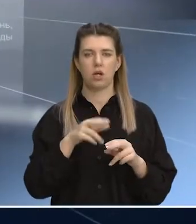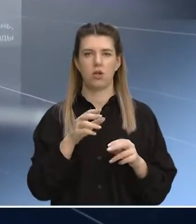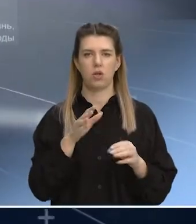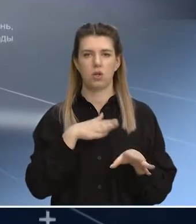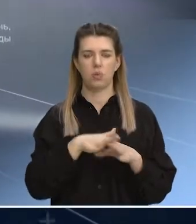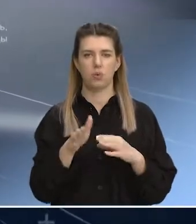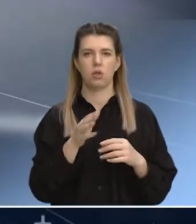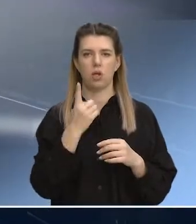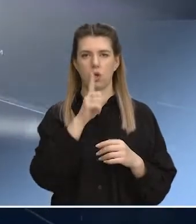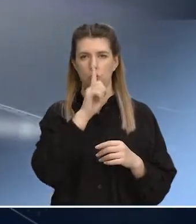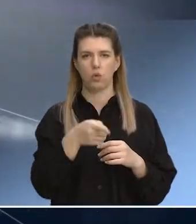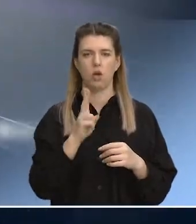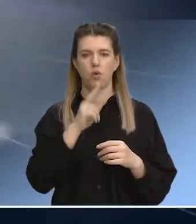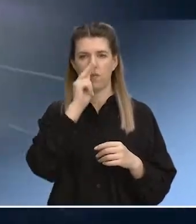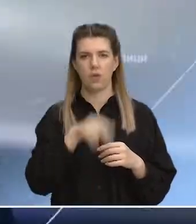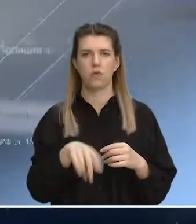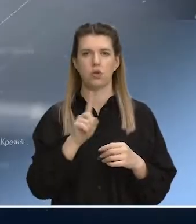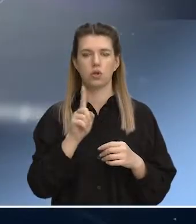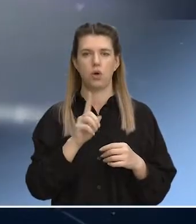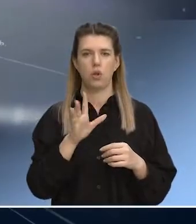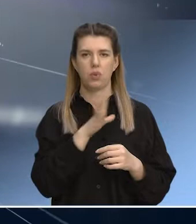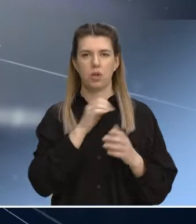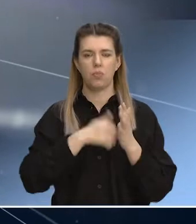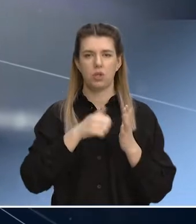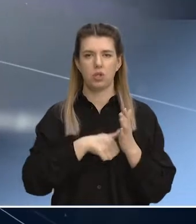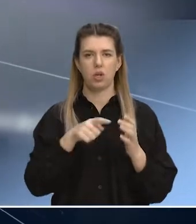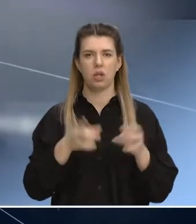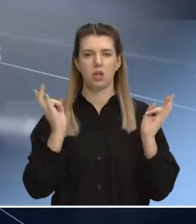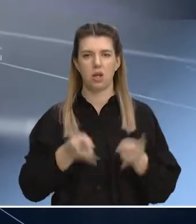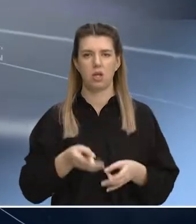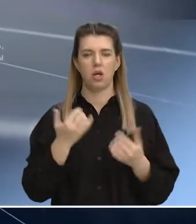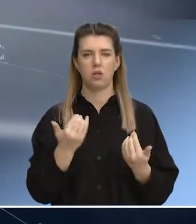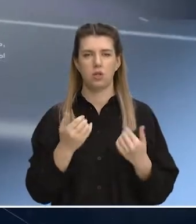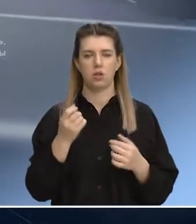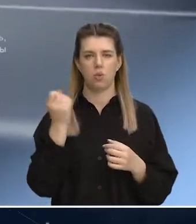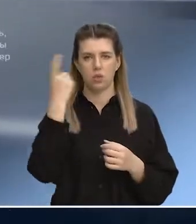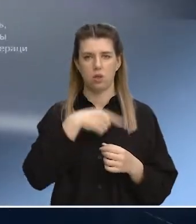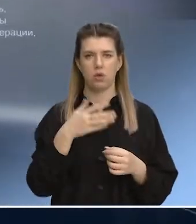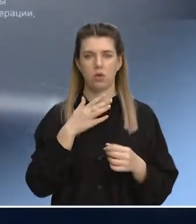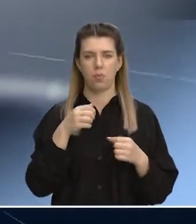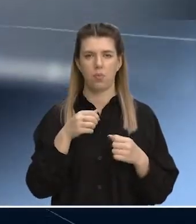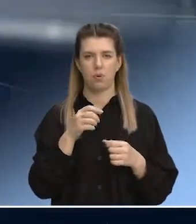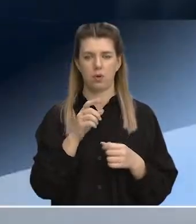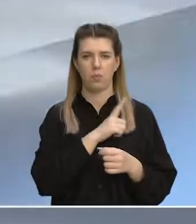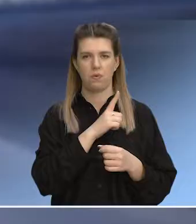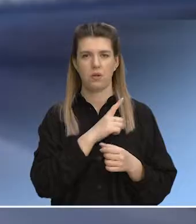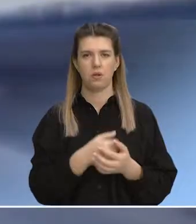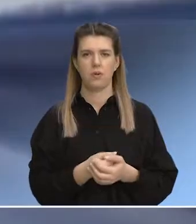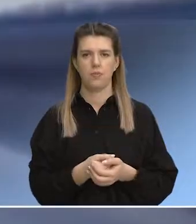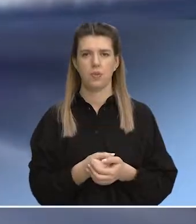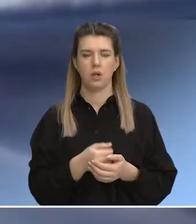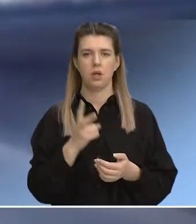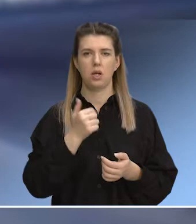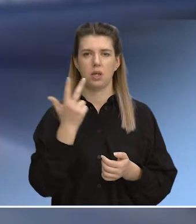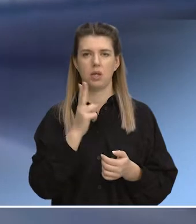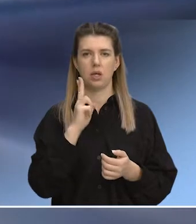едва исполнился годик. Кто виноват и что послужило причиной этой трагедии, сейчас выясняют правоохранители.